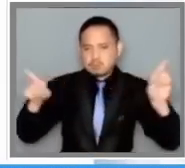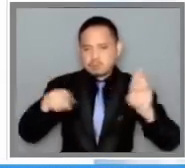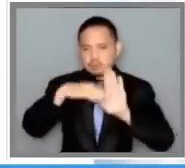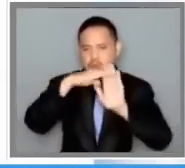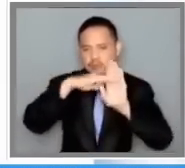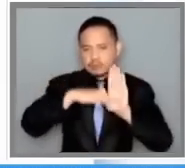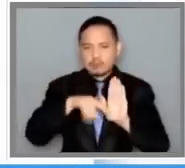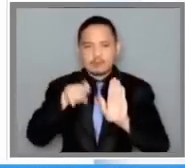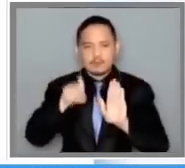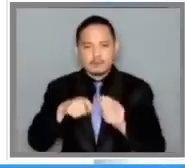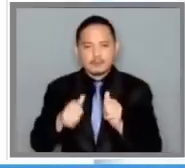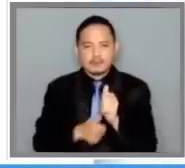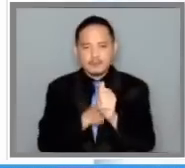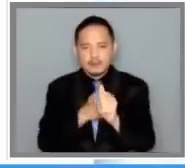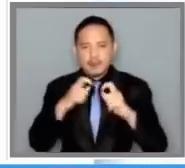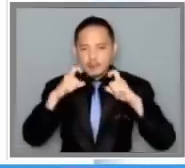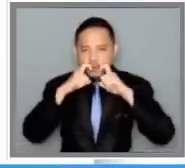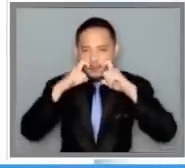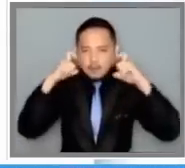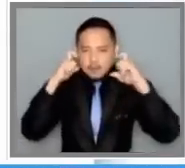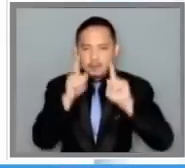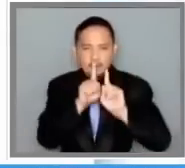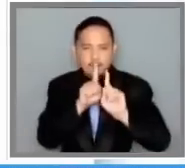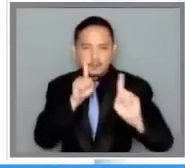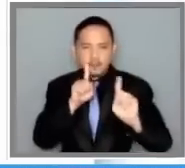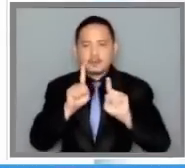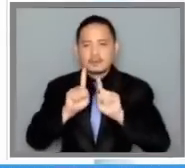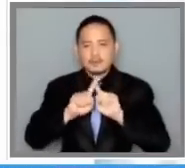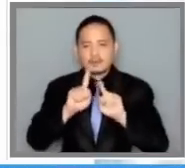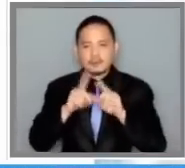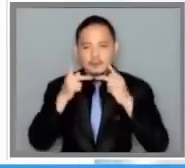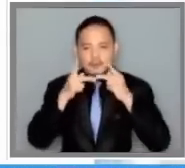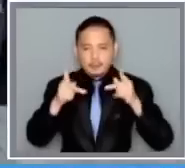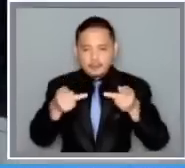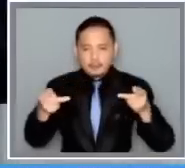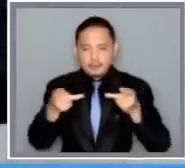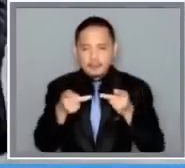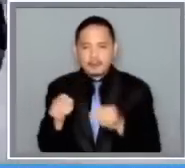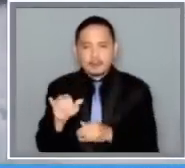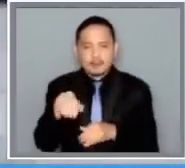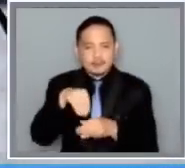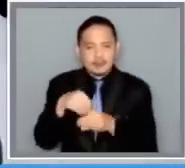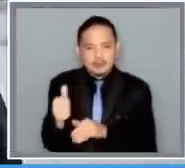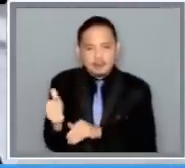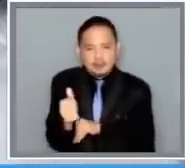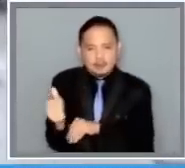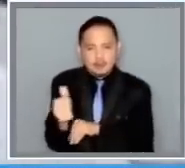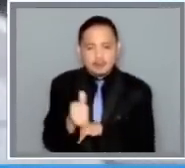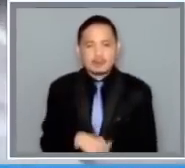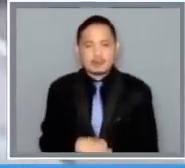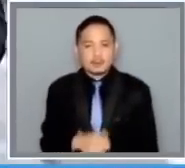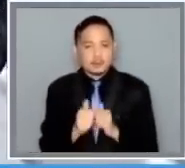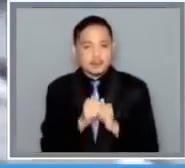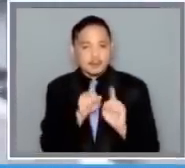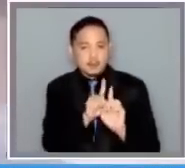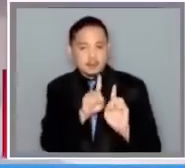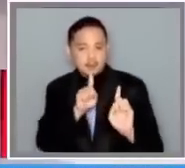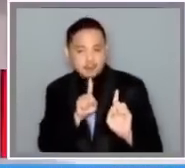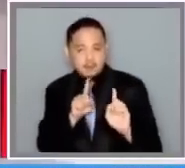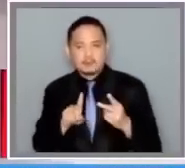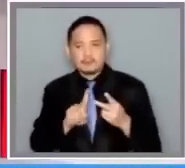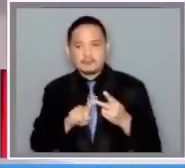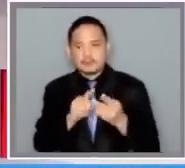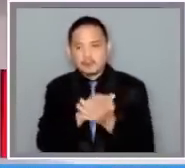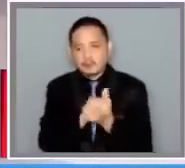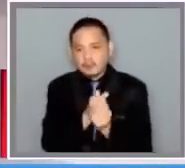minimum public health protocol sa mga pampublikong lugar at transportasyon. Mag-social distancing, maghugas ng kamay at